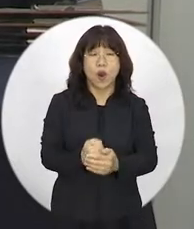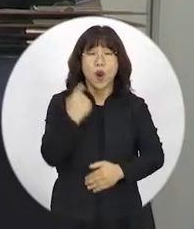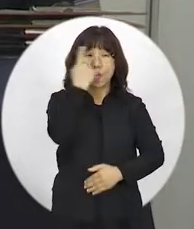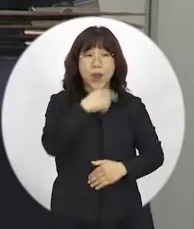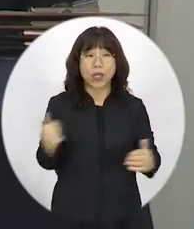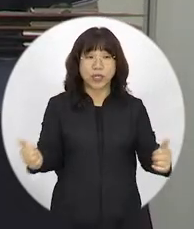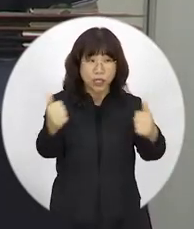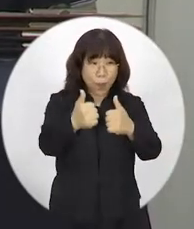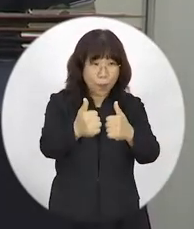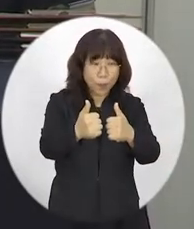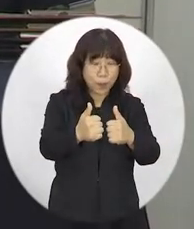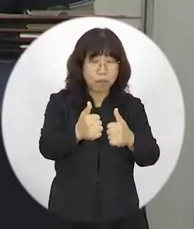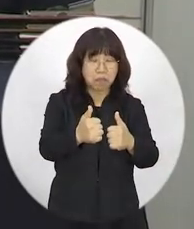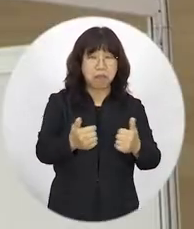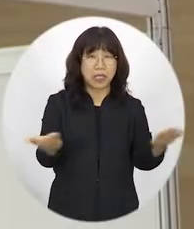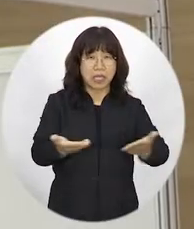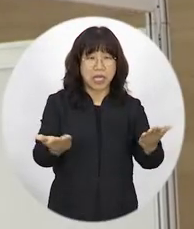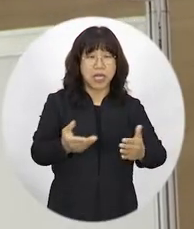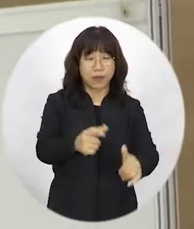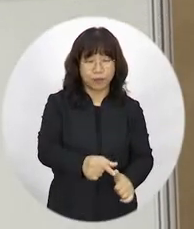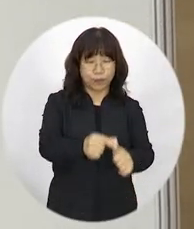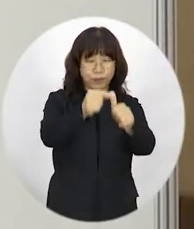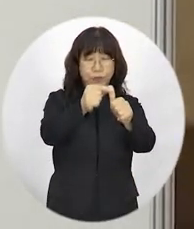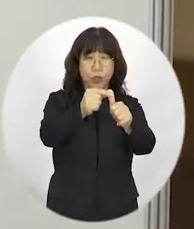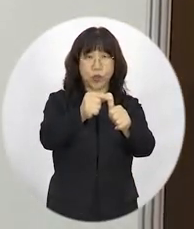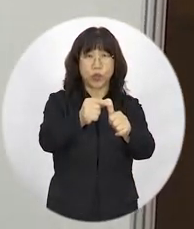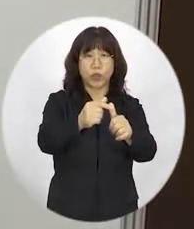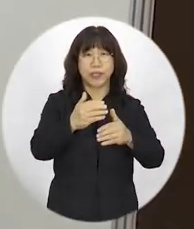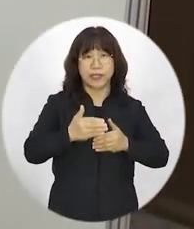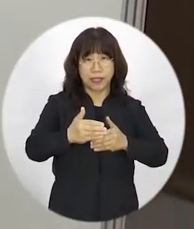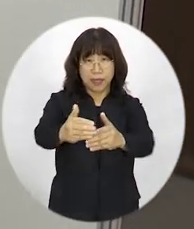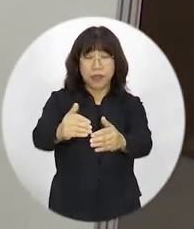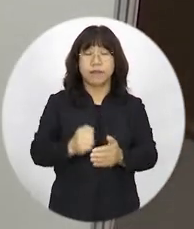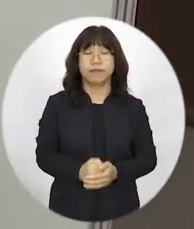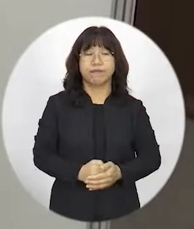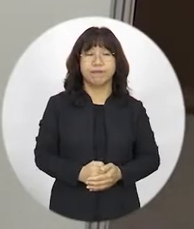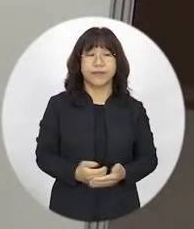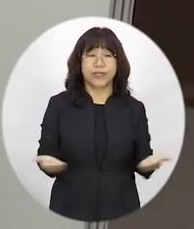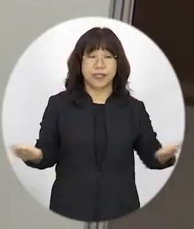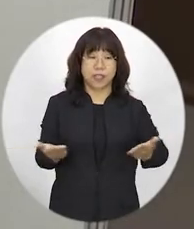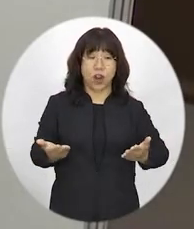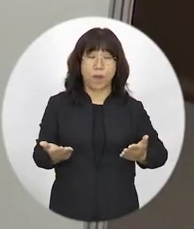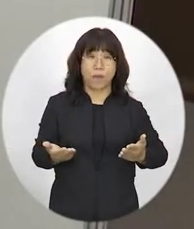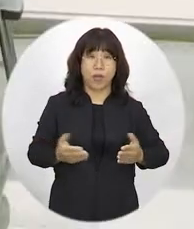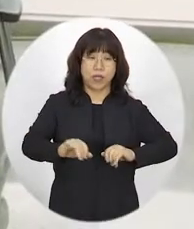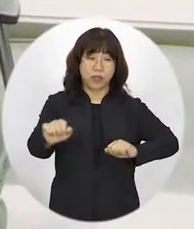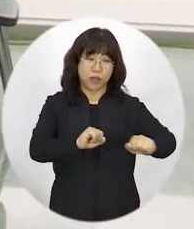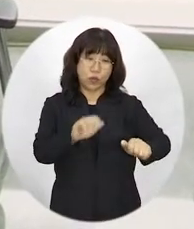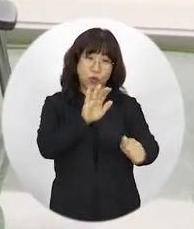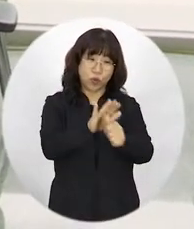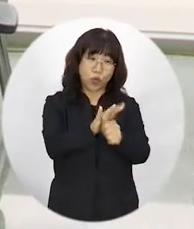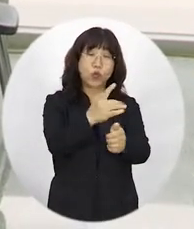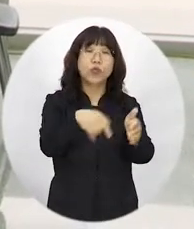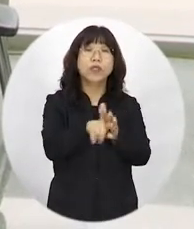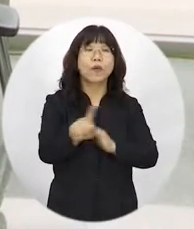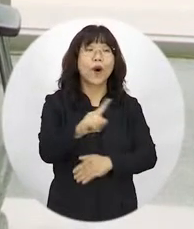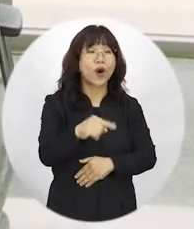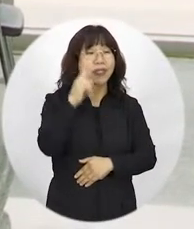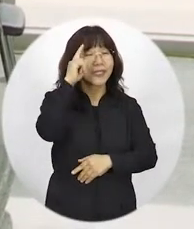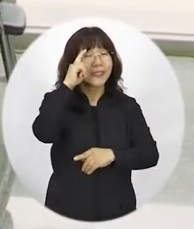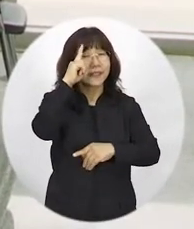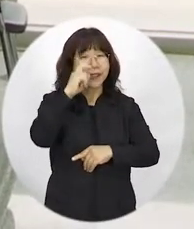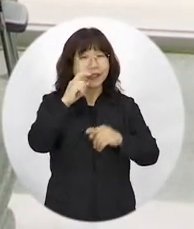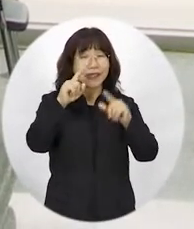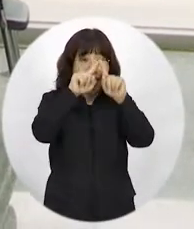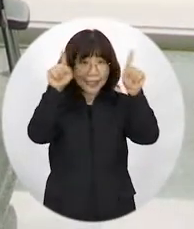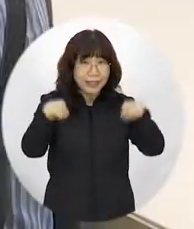인사 담당자와의 면접을 거쳐 채용을 진행했습니다. 행사장 한편에는 취업 활동을 지원하기 위해 이력서 사진